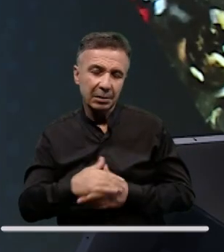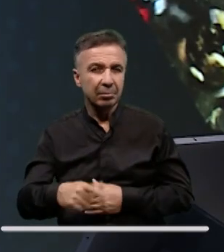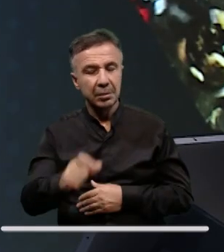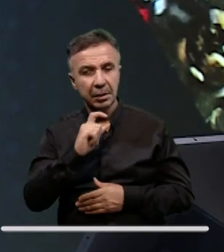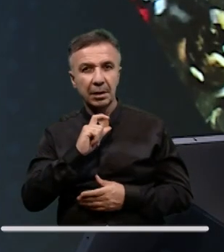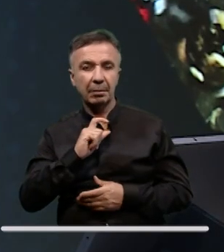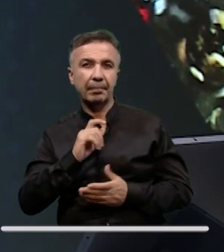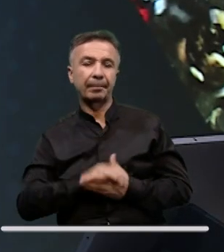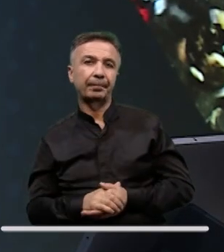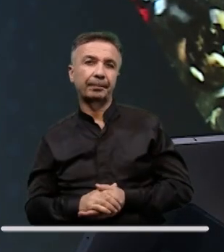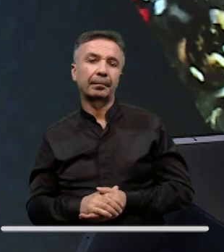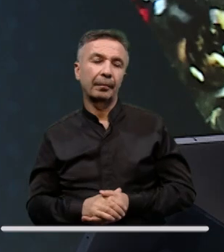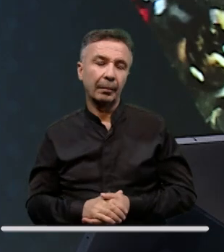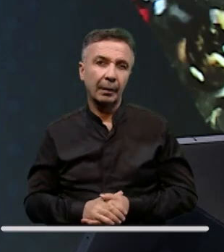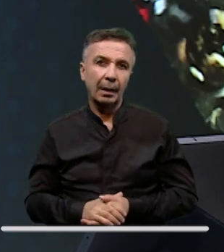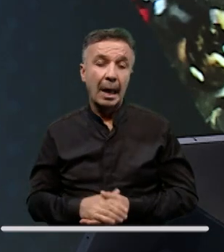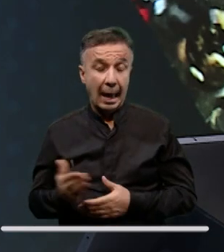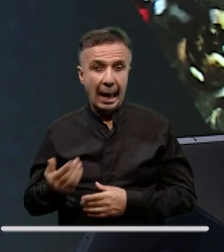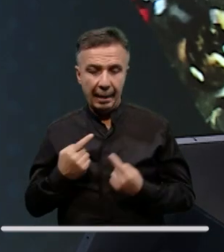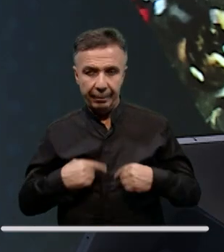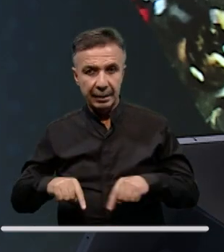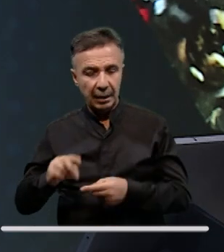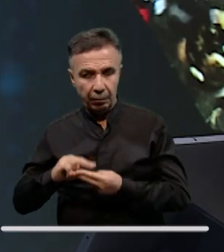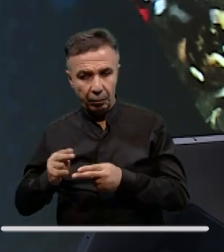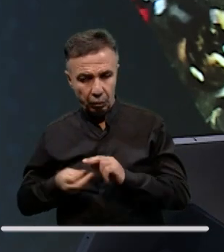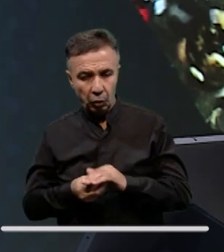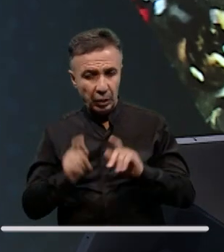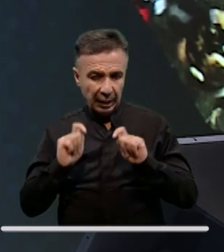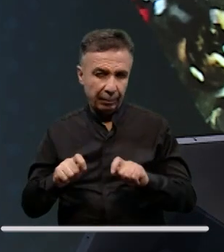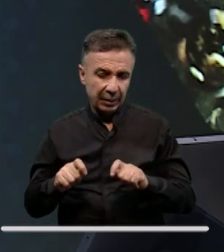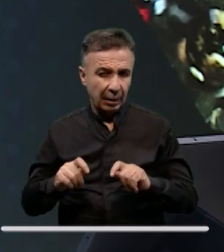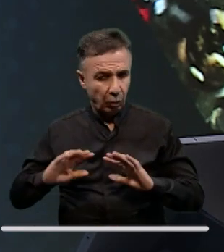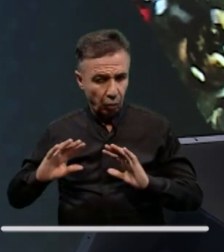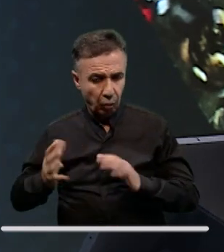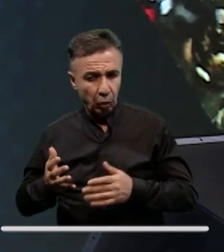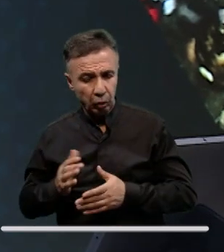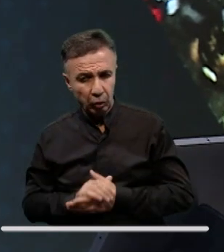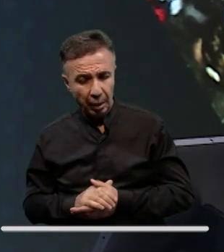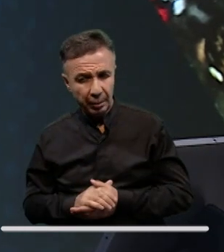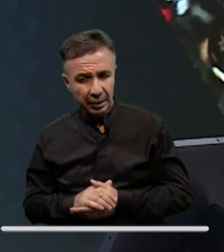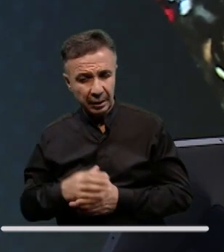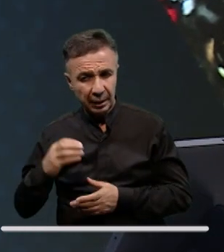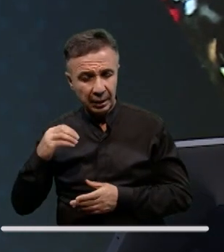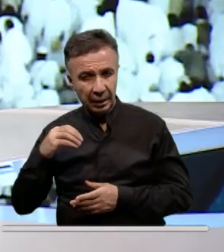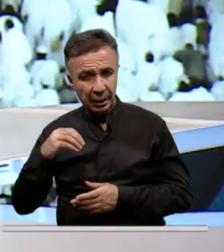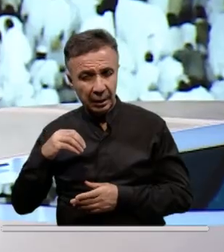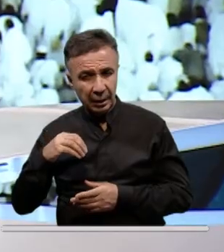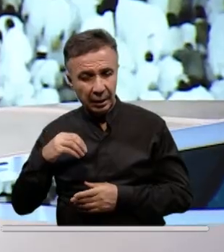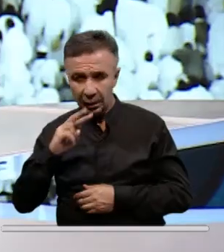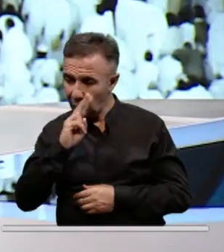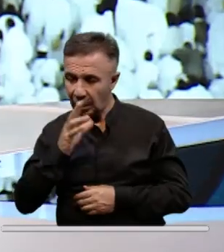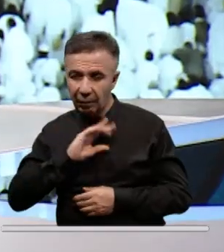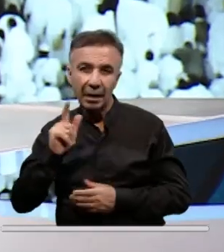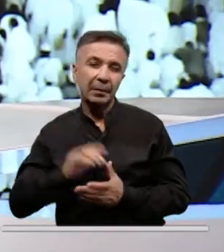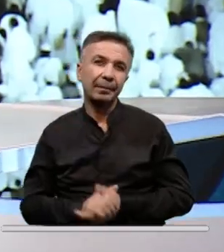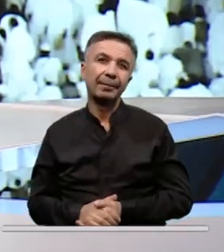daha sonra şayet bize büyü yapıldıysa bunu bozdurmak adına ne gibi adımlar atmalıyız diyelim Evet şimdi